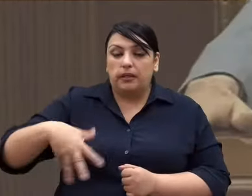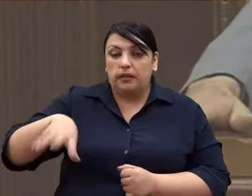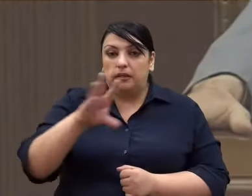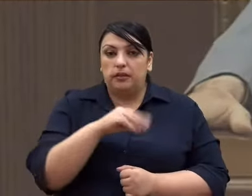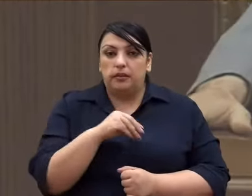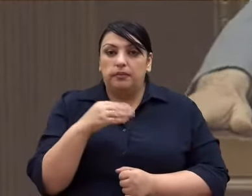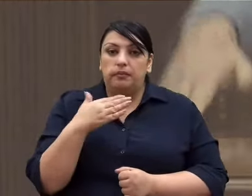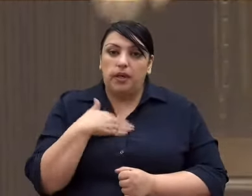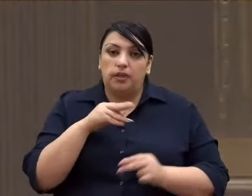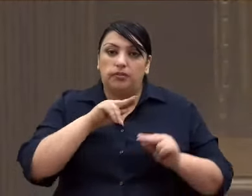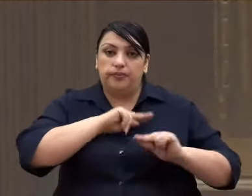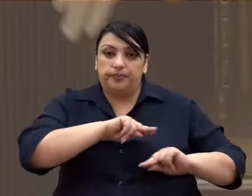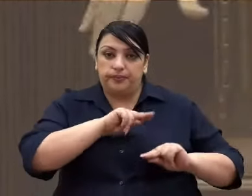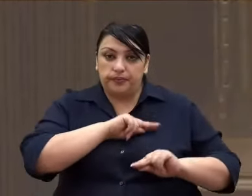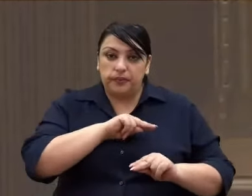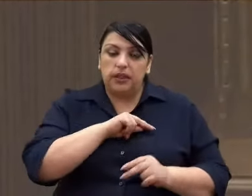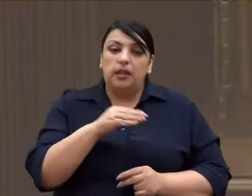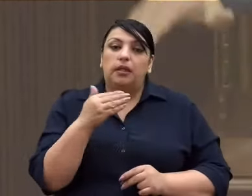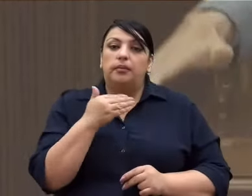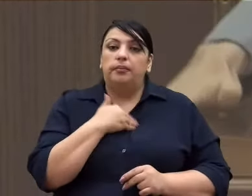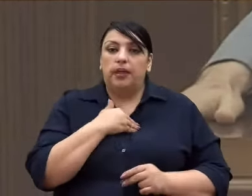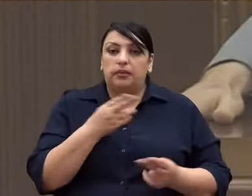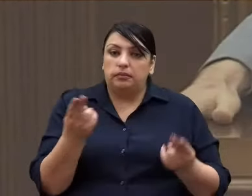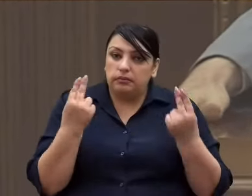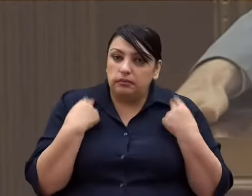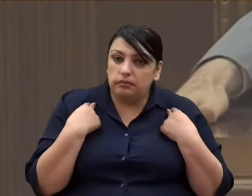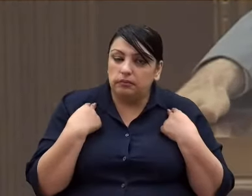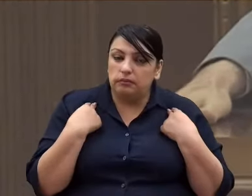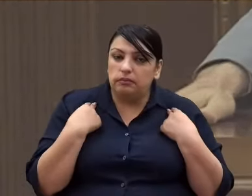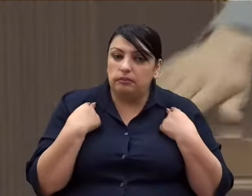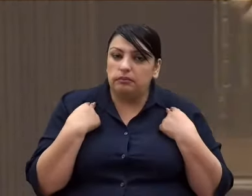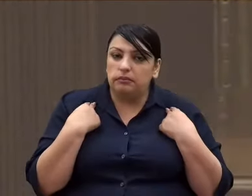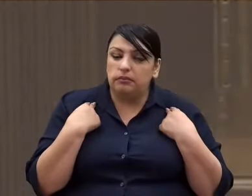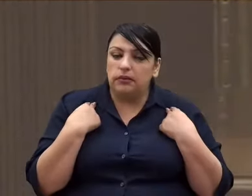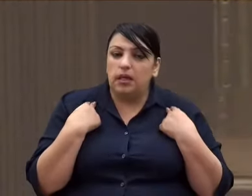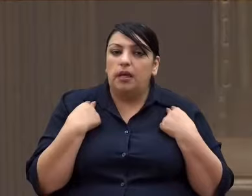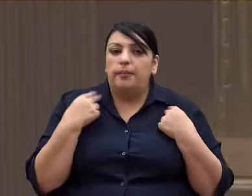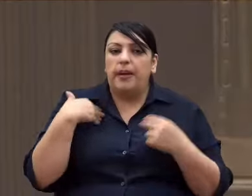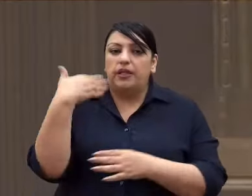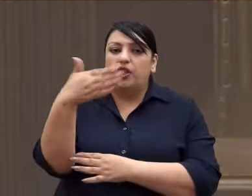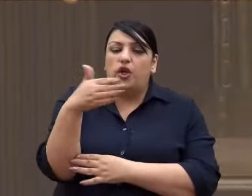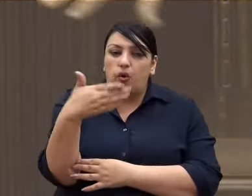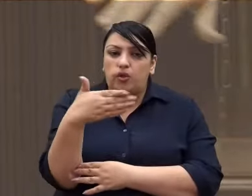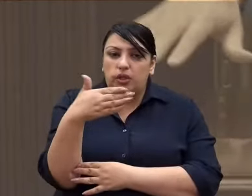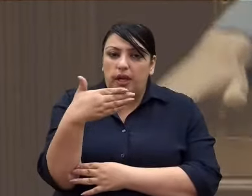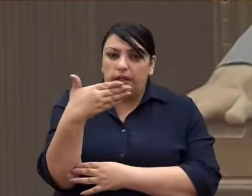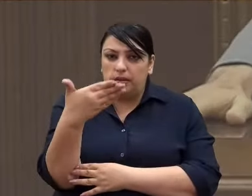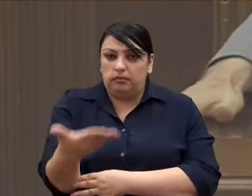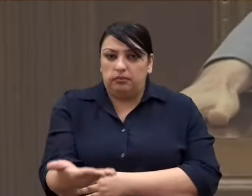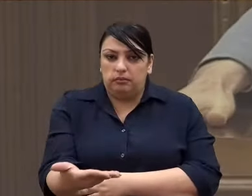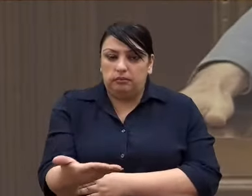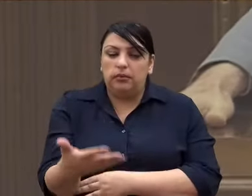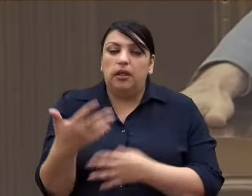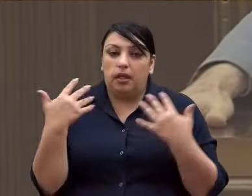իմ գործընկերների հետ խոնարել ենք մեր կուսակցական դրոշները, դրել ենք մեր քաղաքական